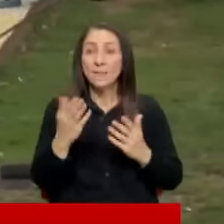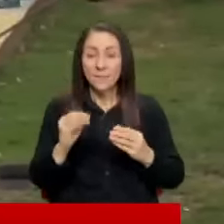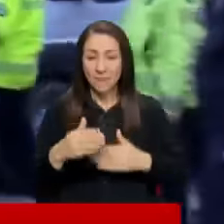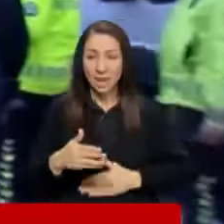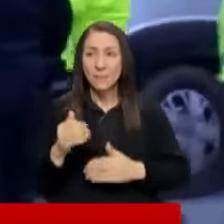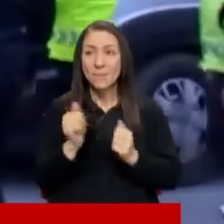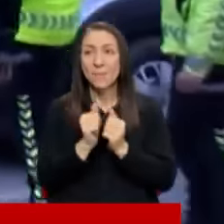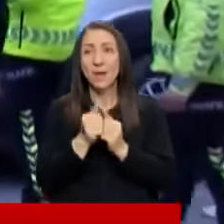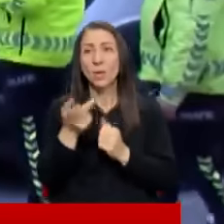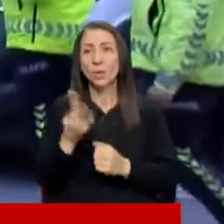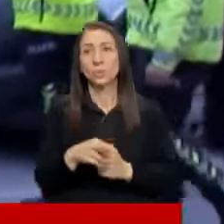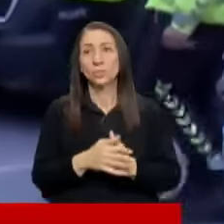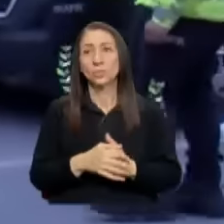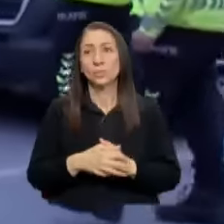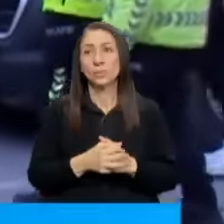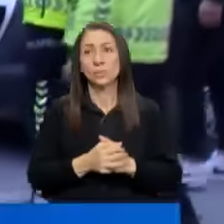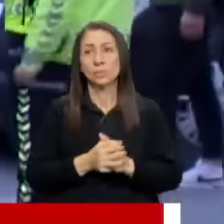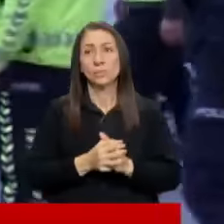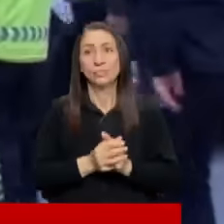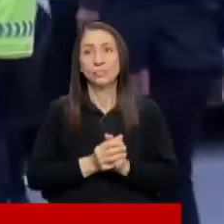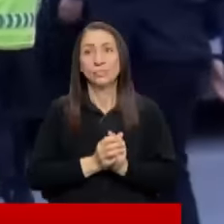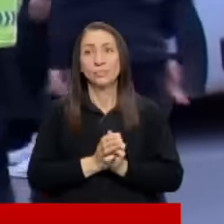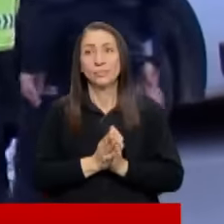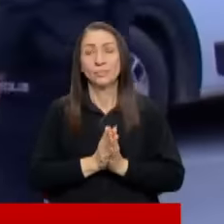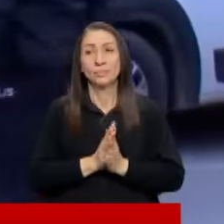karnındaki bebeği de kurtarılamadı.